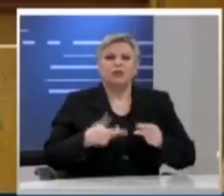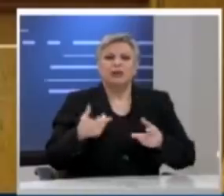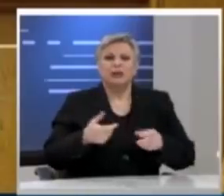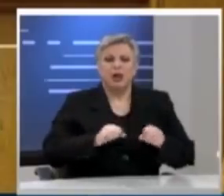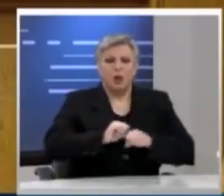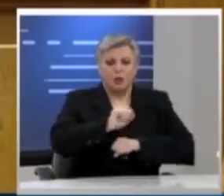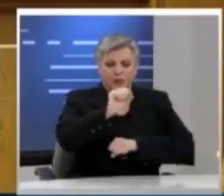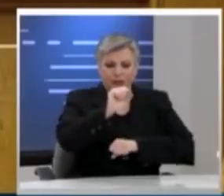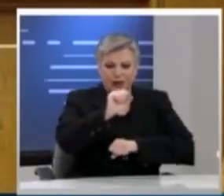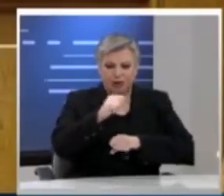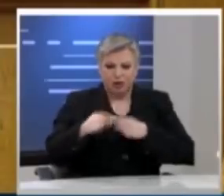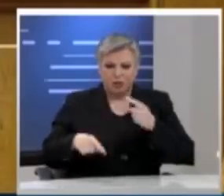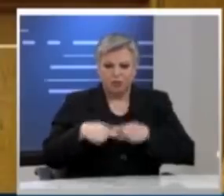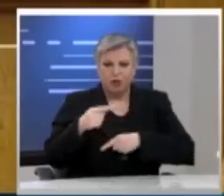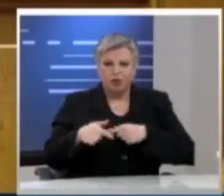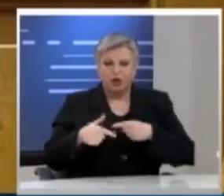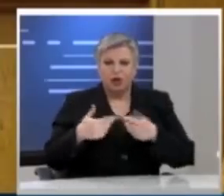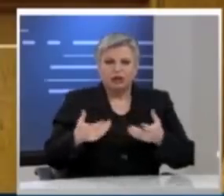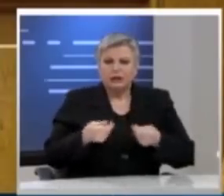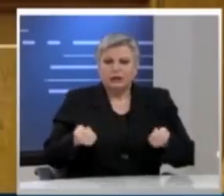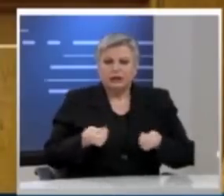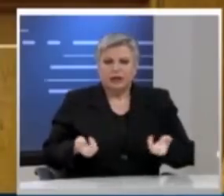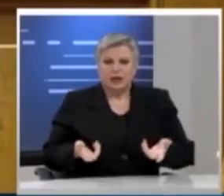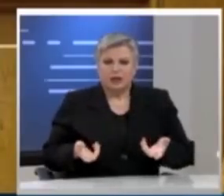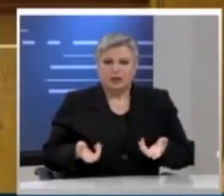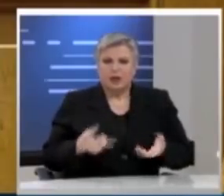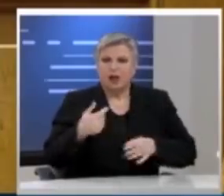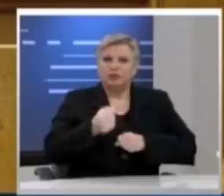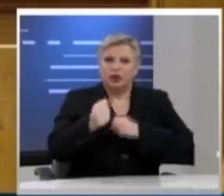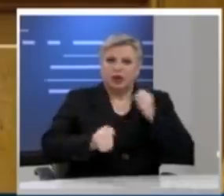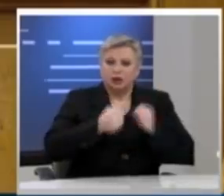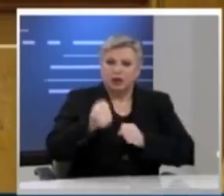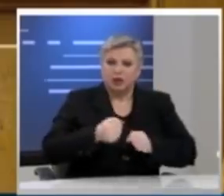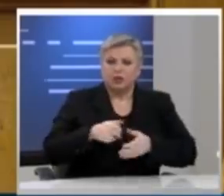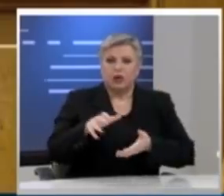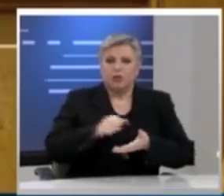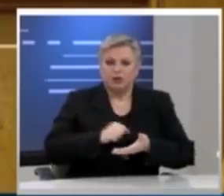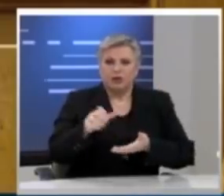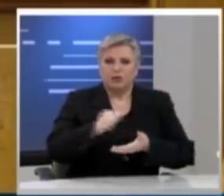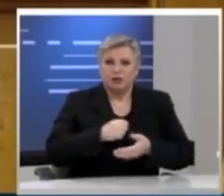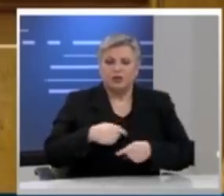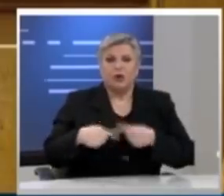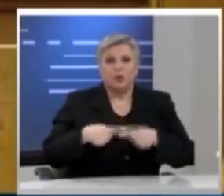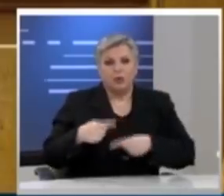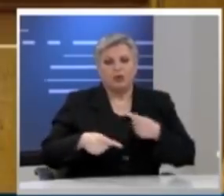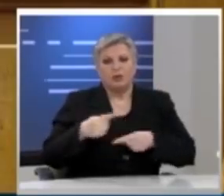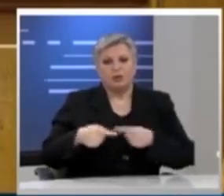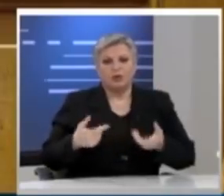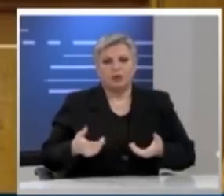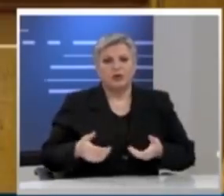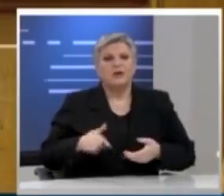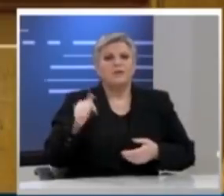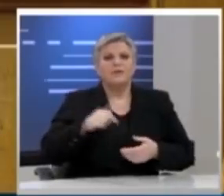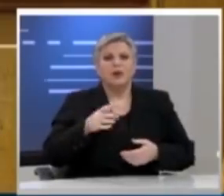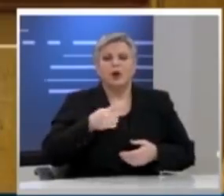αποφύλλωση άθα και το λέμε δυνατά να το ακούσετε μήπως η νεολαία του συριζα στα